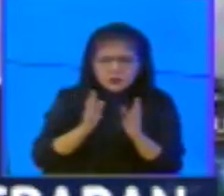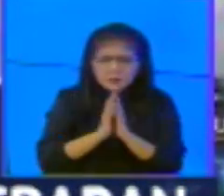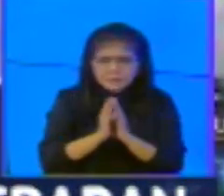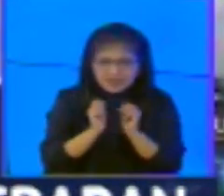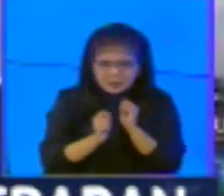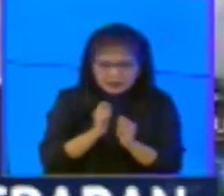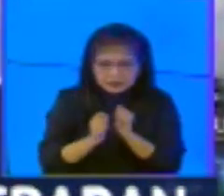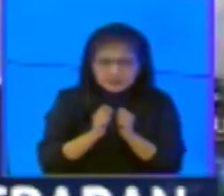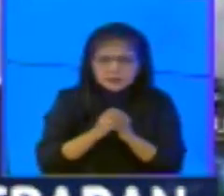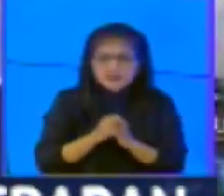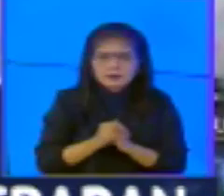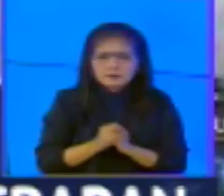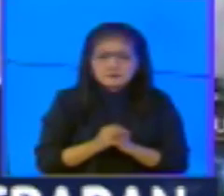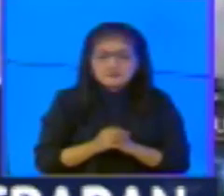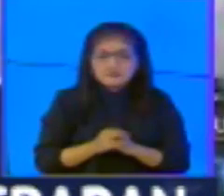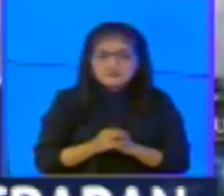juga bisa